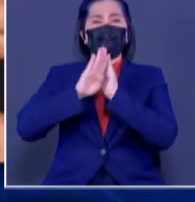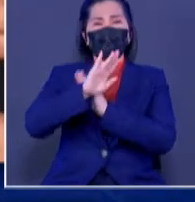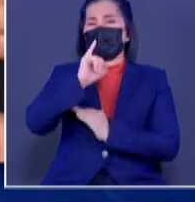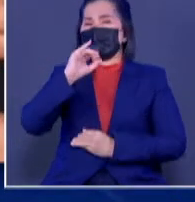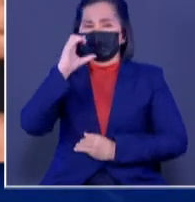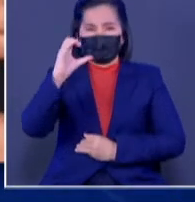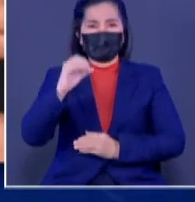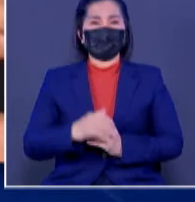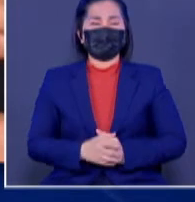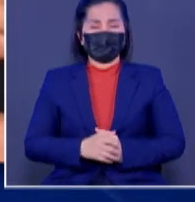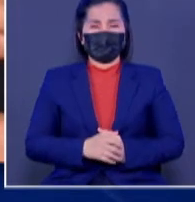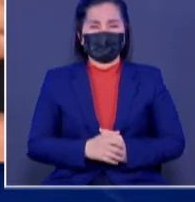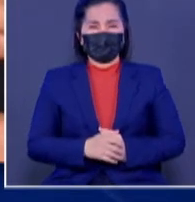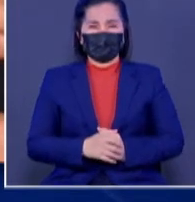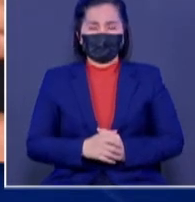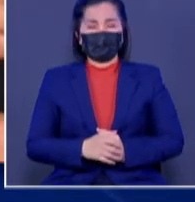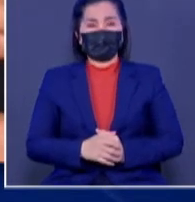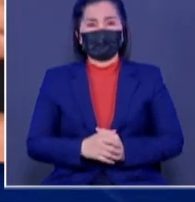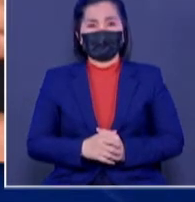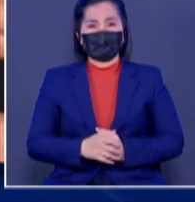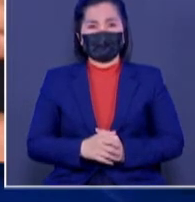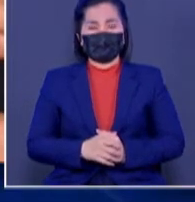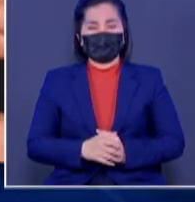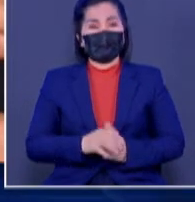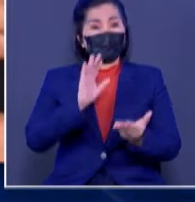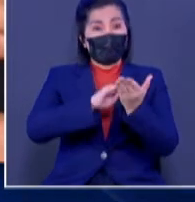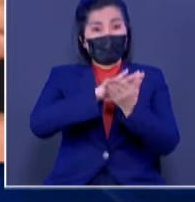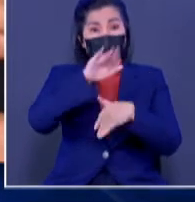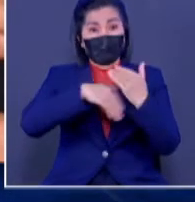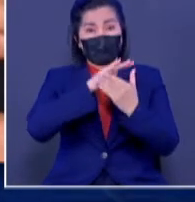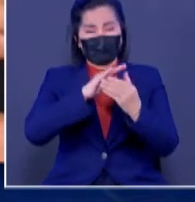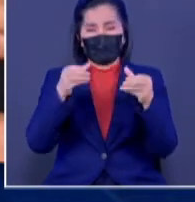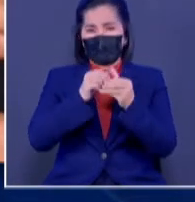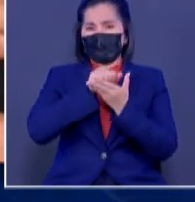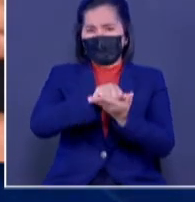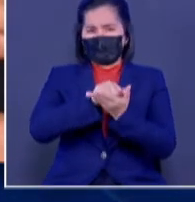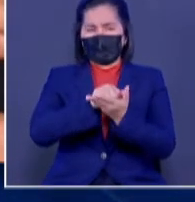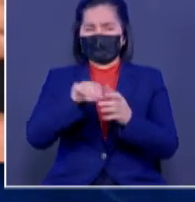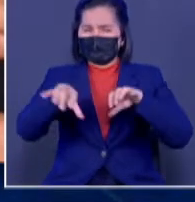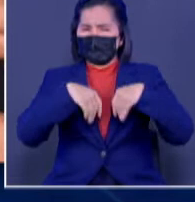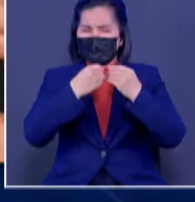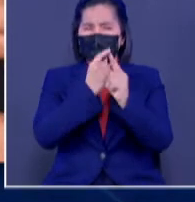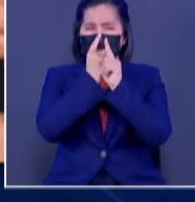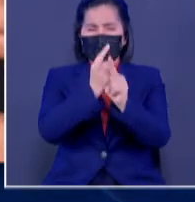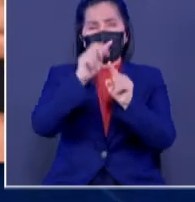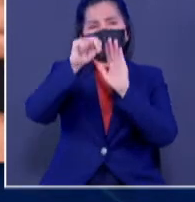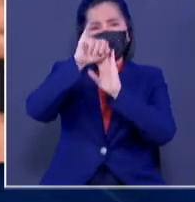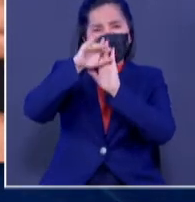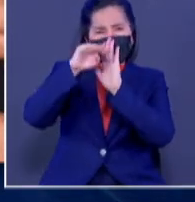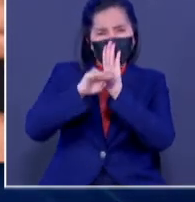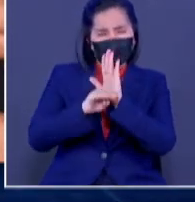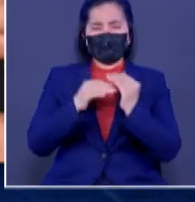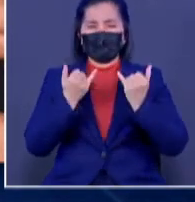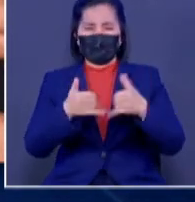นี่เขาก็มีระบบของตัวเองเหมือนกันที่บุรีรัมย์นะคะเพื่ออะไรเพื่อที่จะได้จัดกลุ่มให้บริการตามนโยบายซึ่งขนาดนี้ชาว